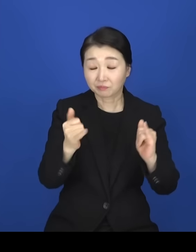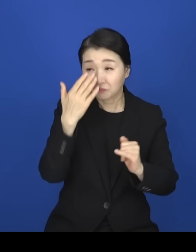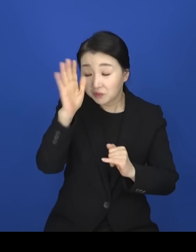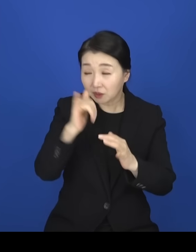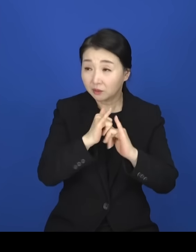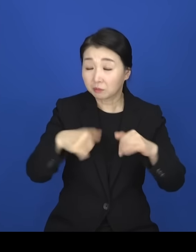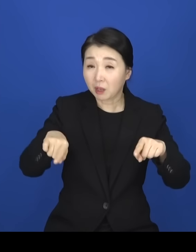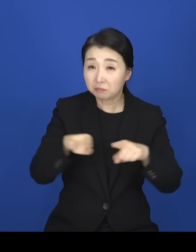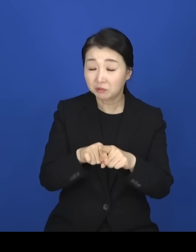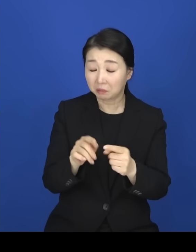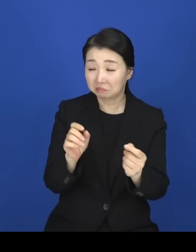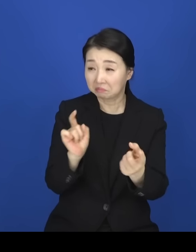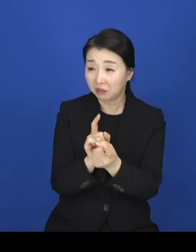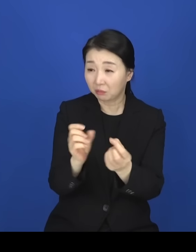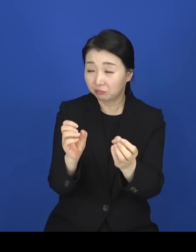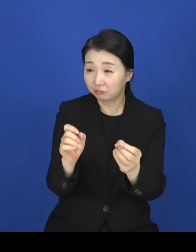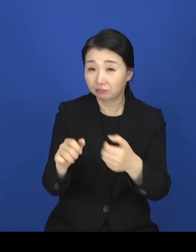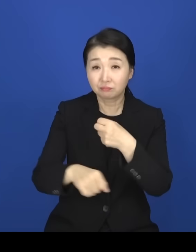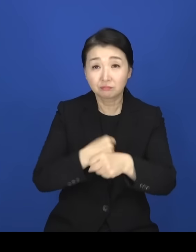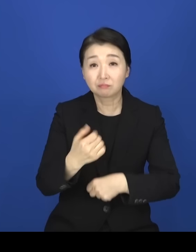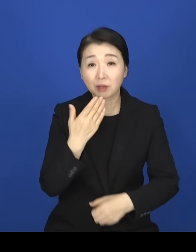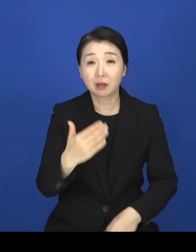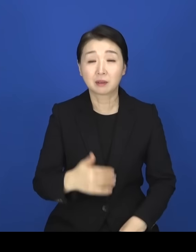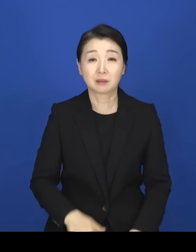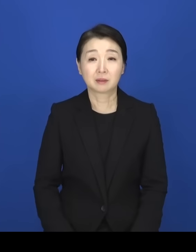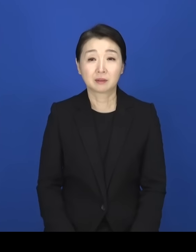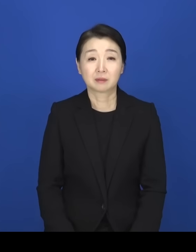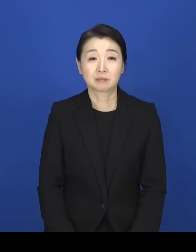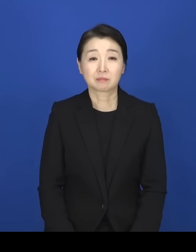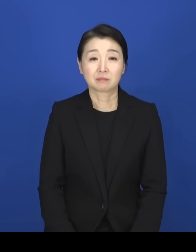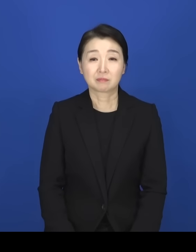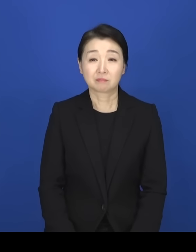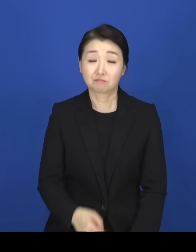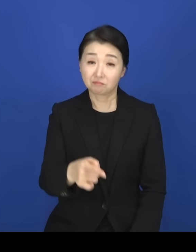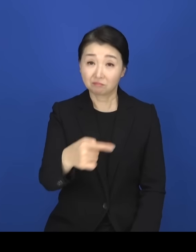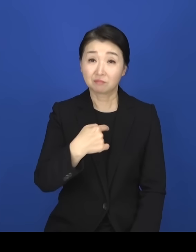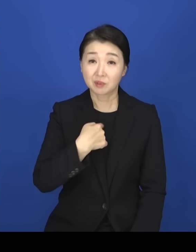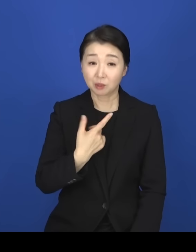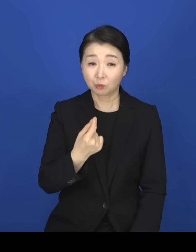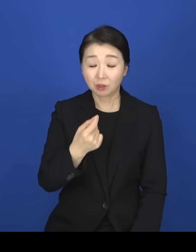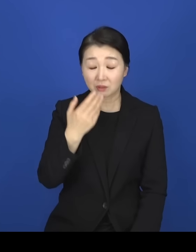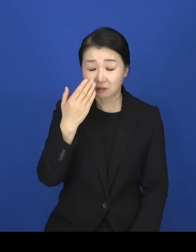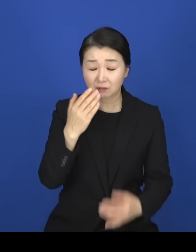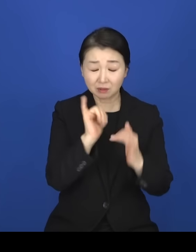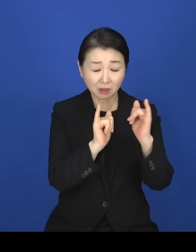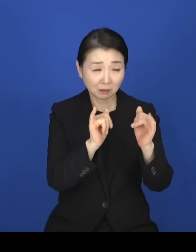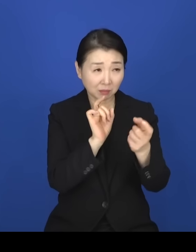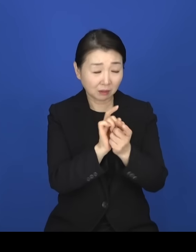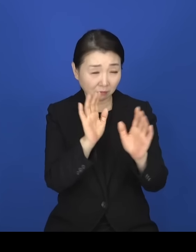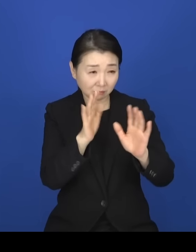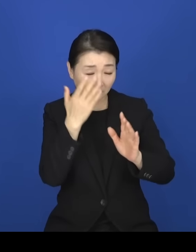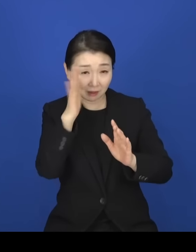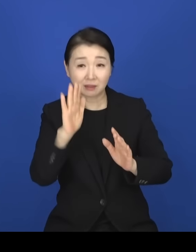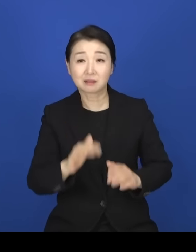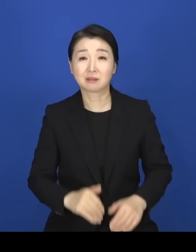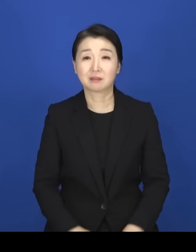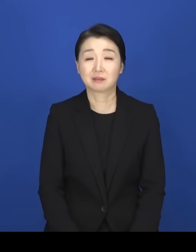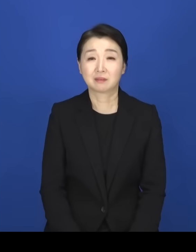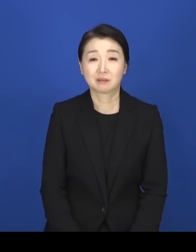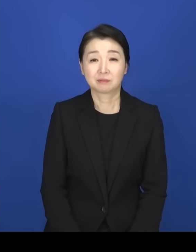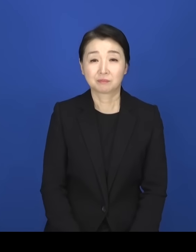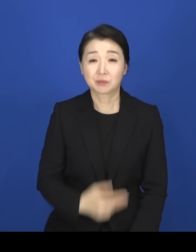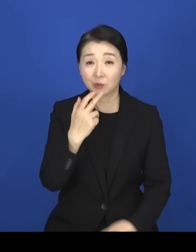사람들이랑 막 대화를 정말 자유롭게 나누는데 정균 씨도 그렇고 저도 그렇고 좀 낯을 가리는 유형이어서 그게 뭐냐면 이제 그런